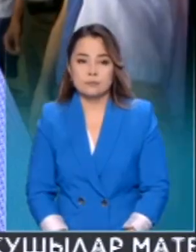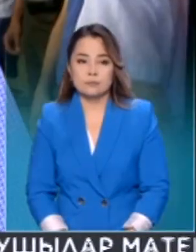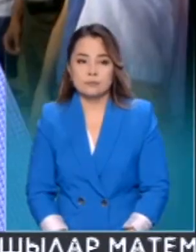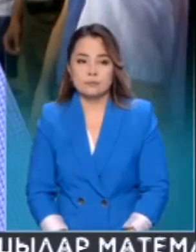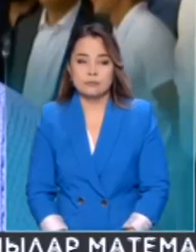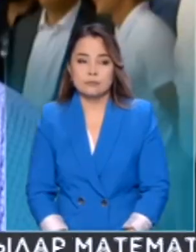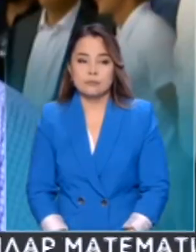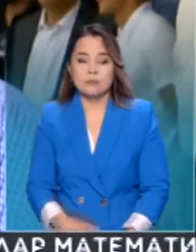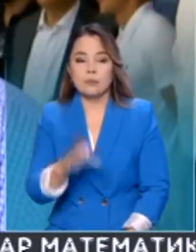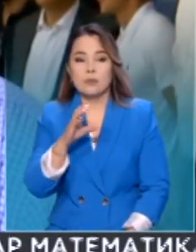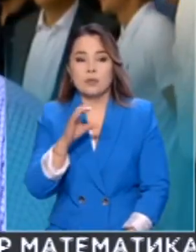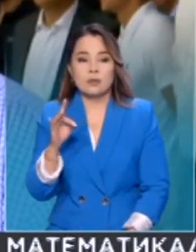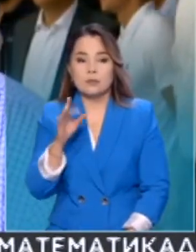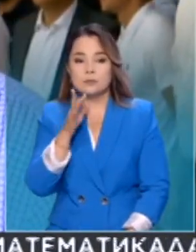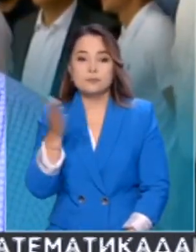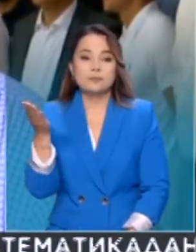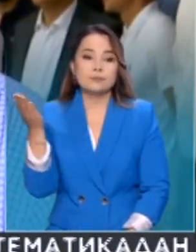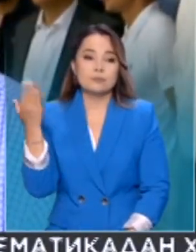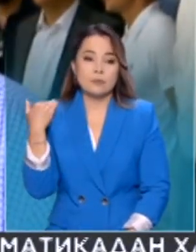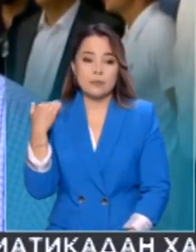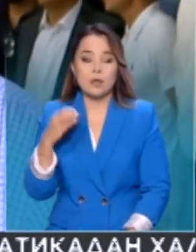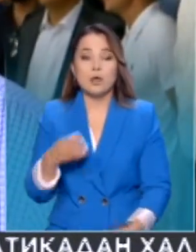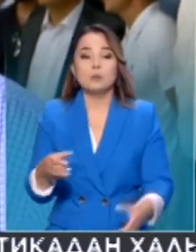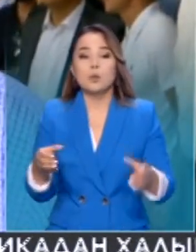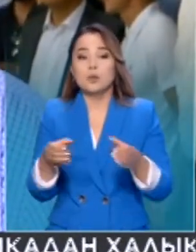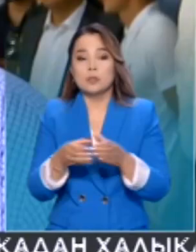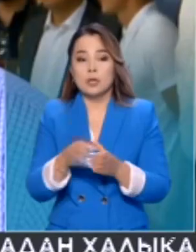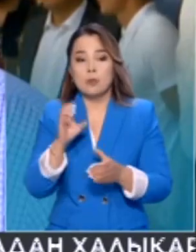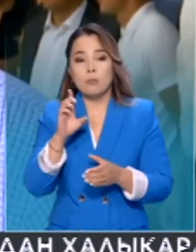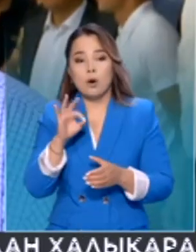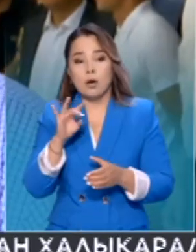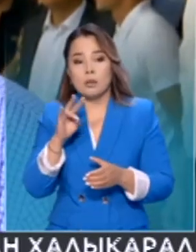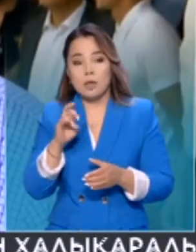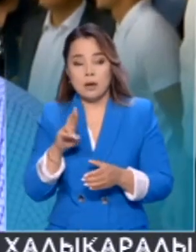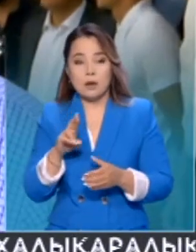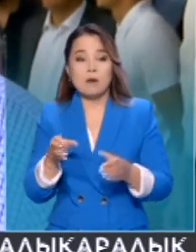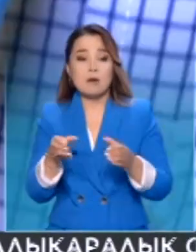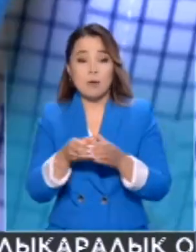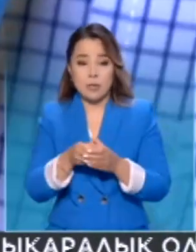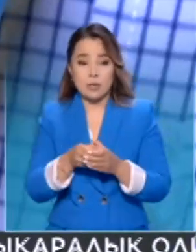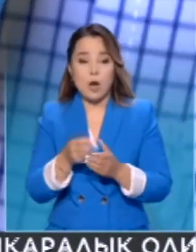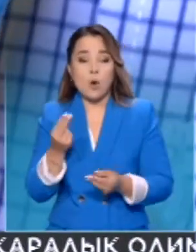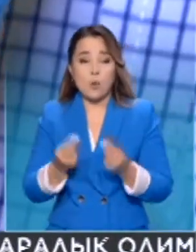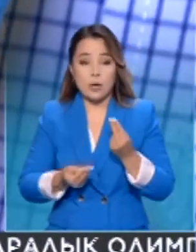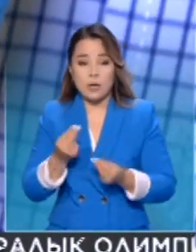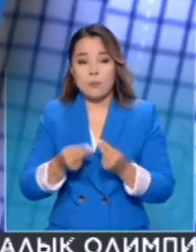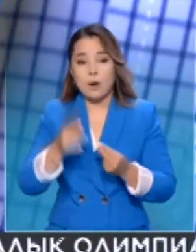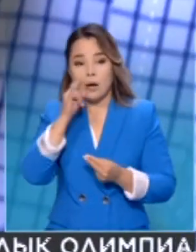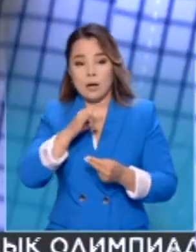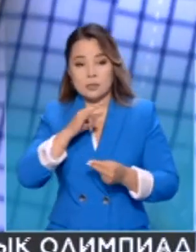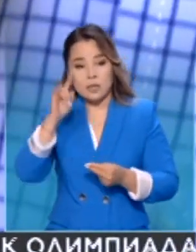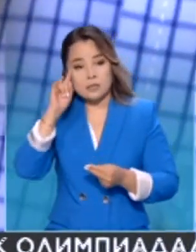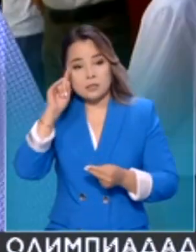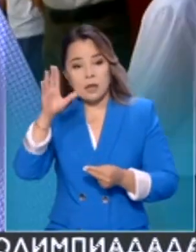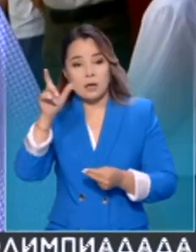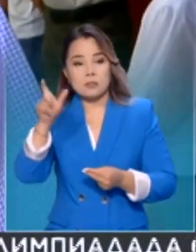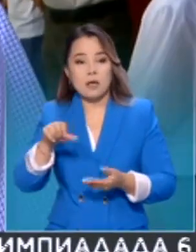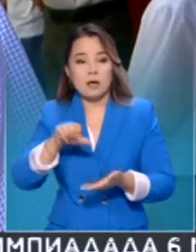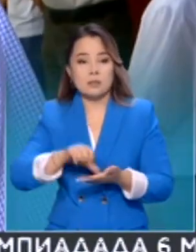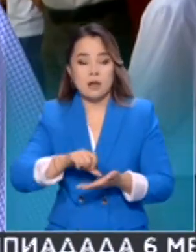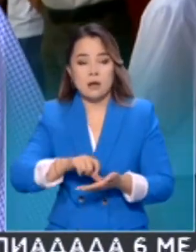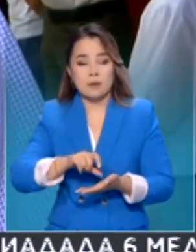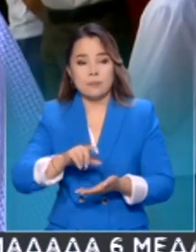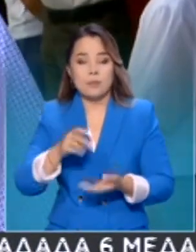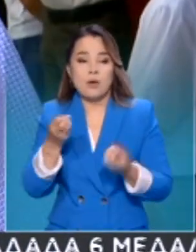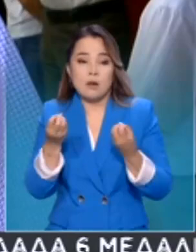Совет одағының сборная деген командаға ойнап өте бір қазақты атын көтерген азамат еді.